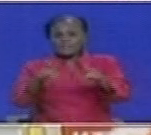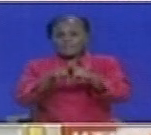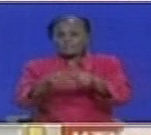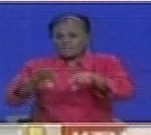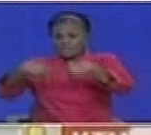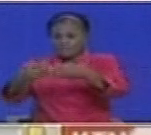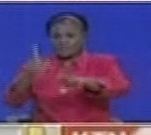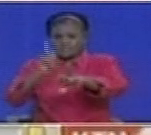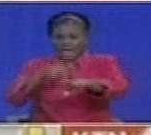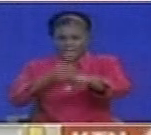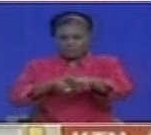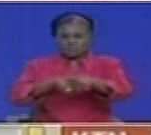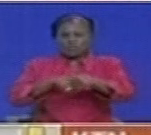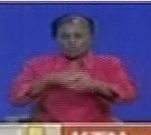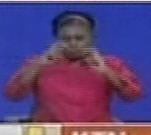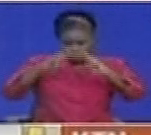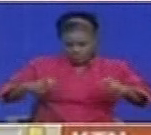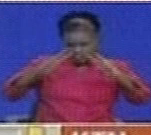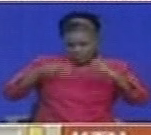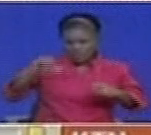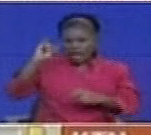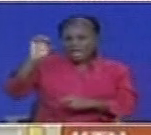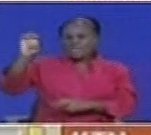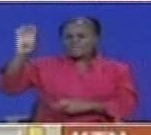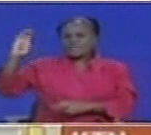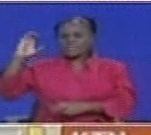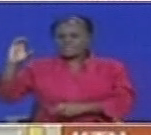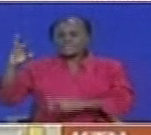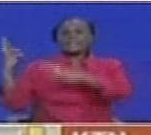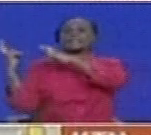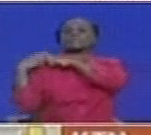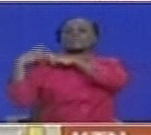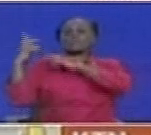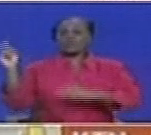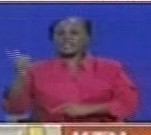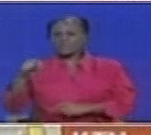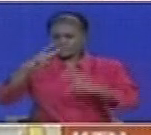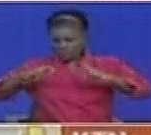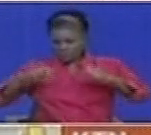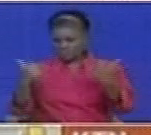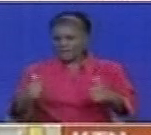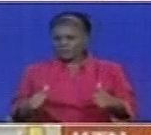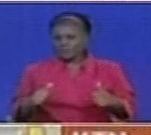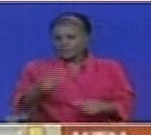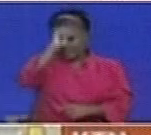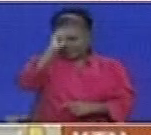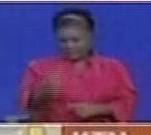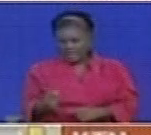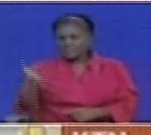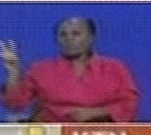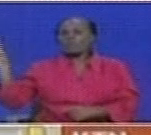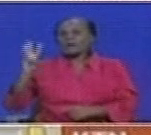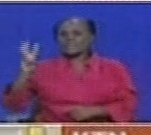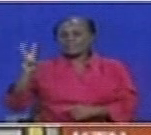wamependezwa chungu za afis mkuu wa ibc aliy simia kura kati ya nairobi jaji mohamed warsame hata